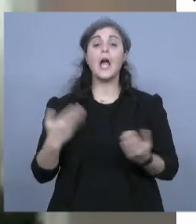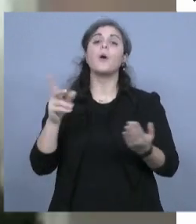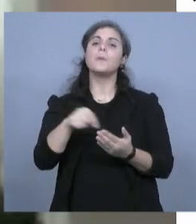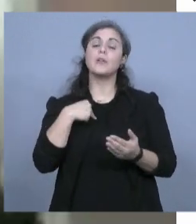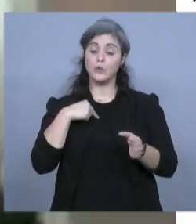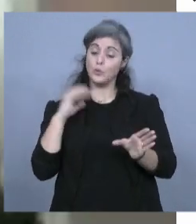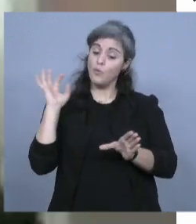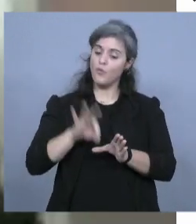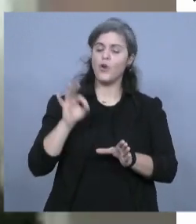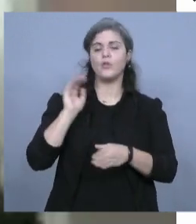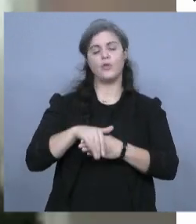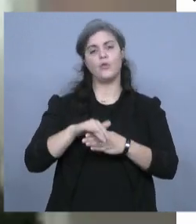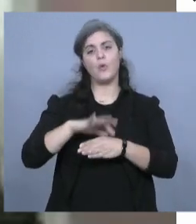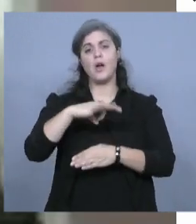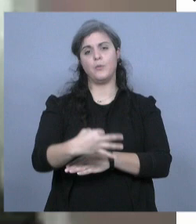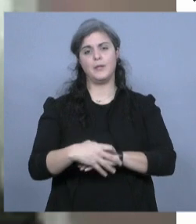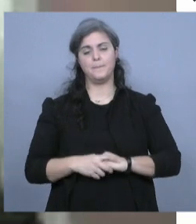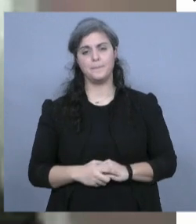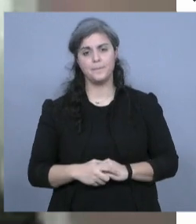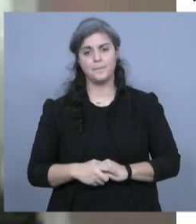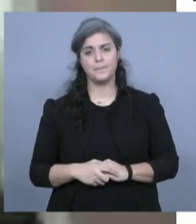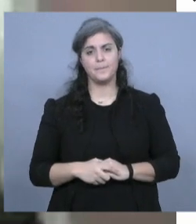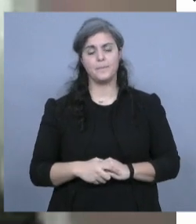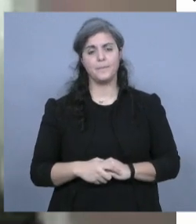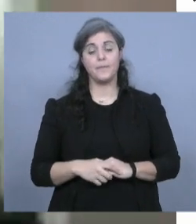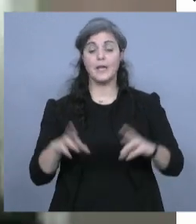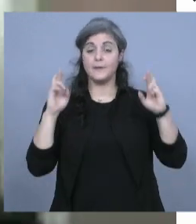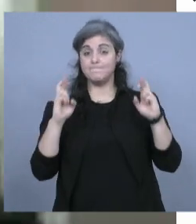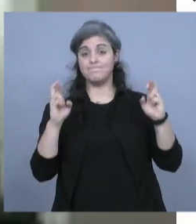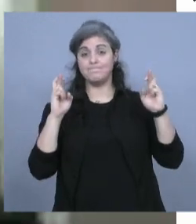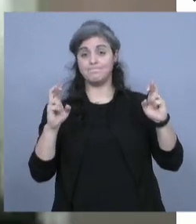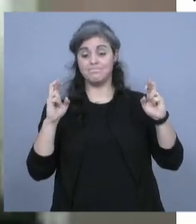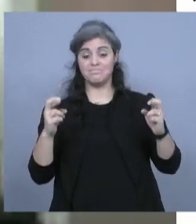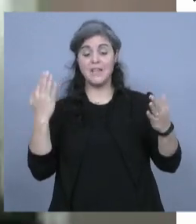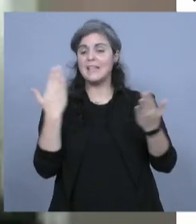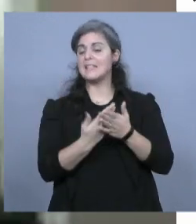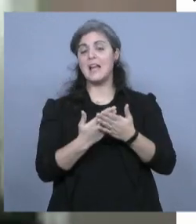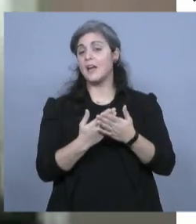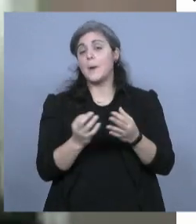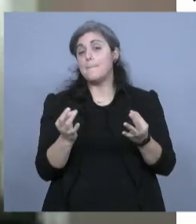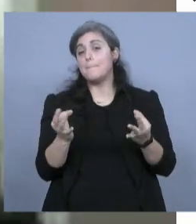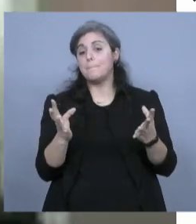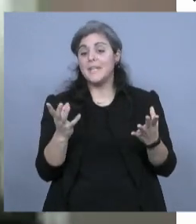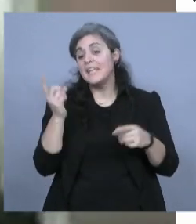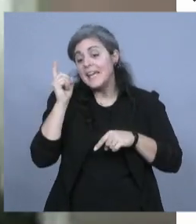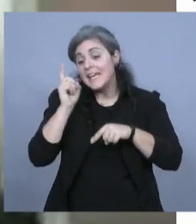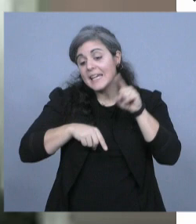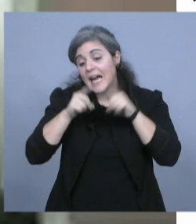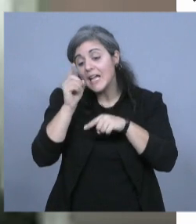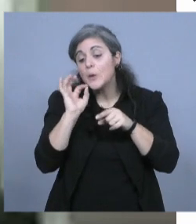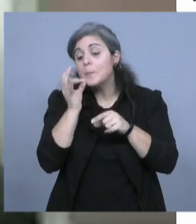dont nous saluons fortement l'esprit, en espérant qu'il ne constitue pas juste la cerise sur un gâteau qui se révélerait